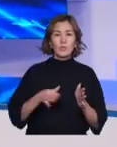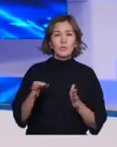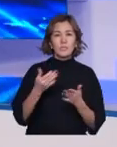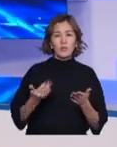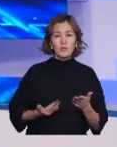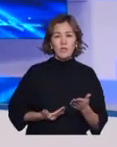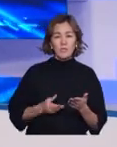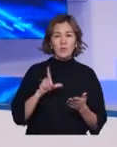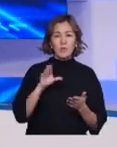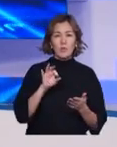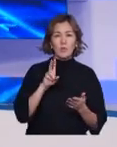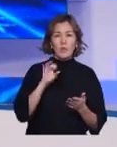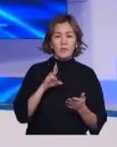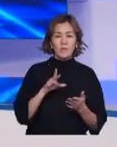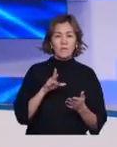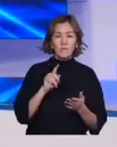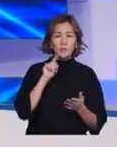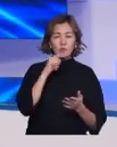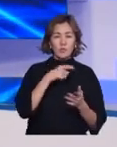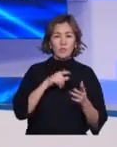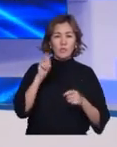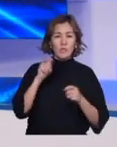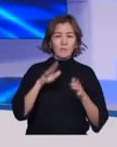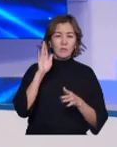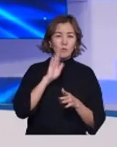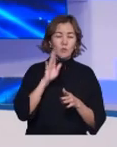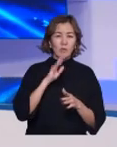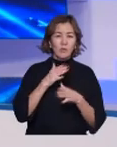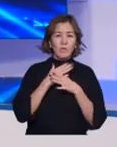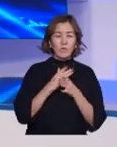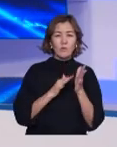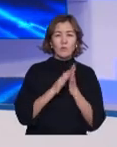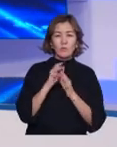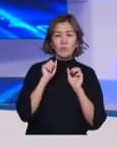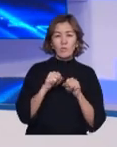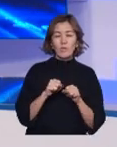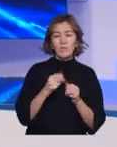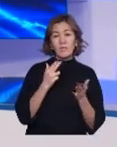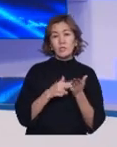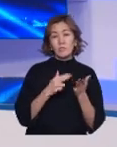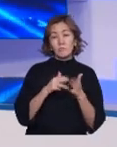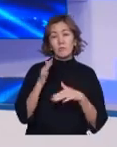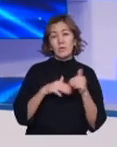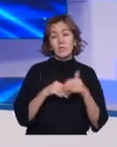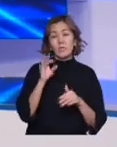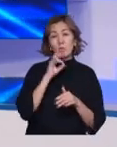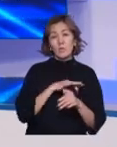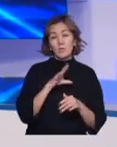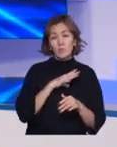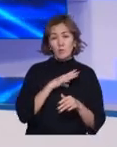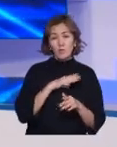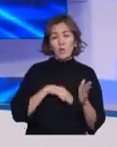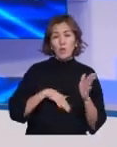Жетсу облысында тұратын Жәнібек Оханов жүгеріні тамшылатып суару арқылы өсіруге болатынын іс жүзінде дәлелдеп келеді.